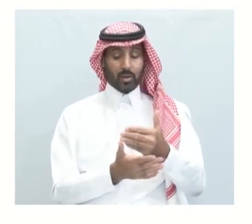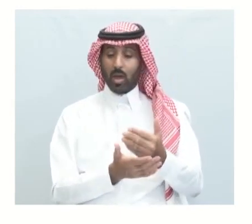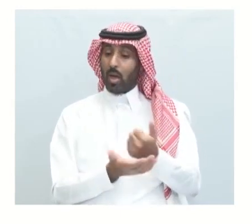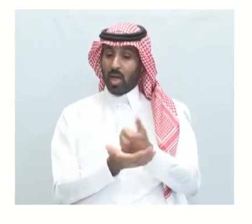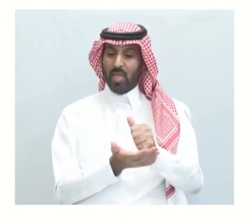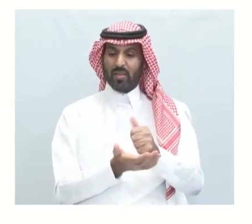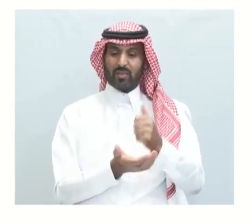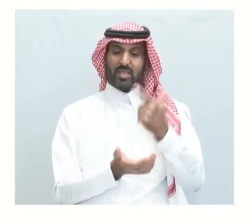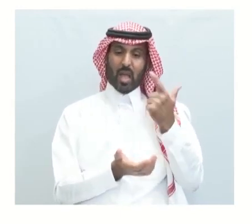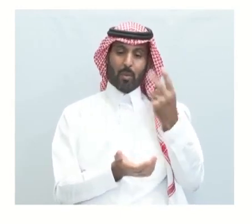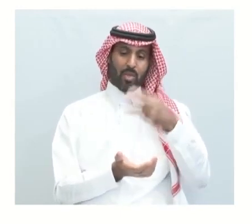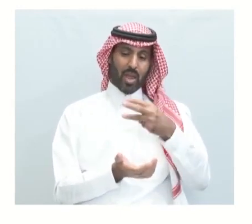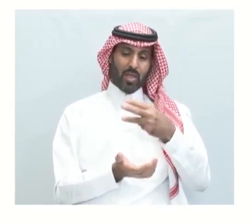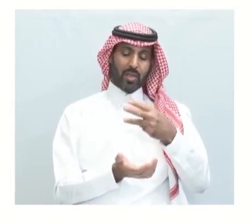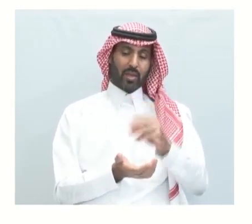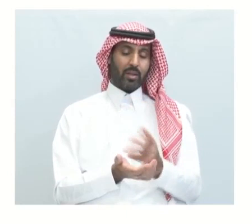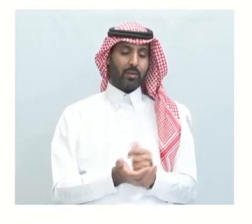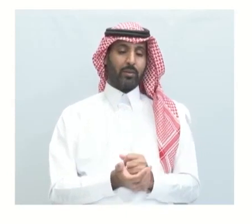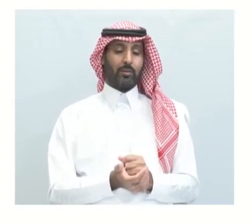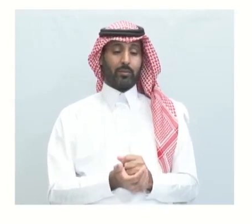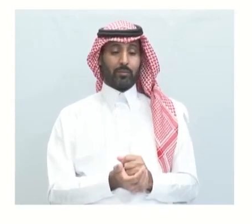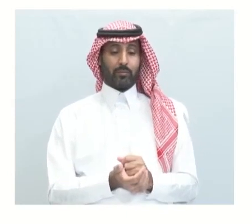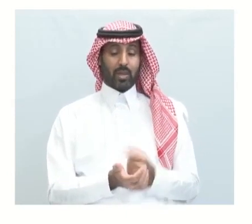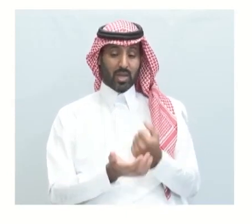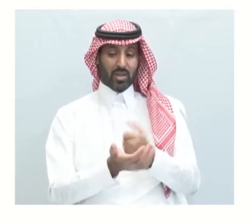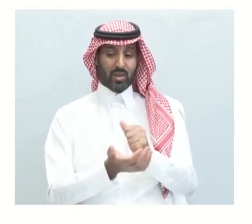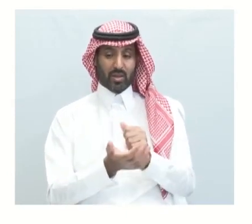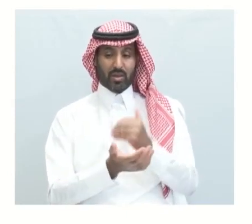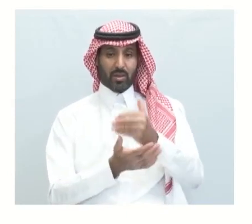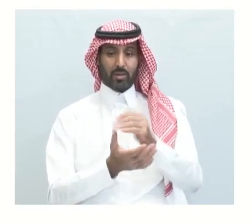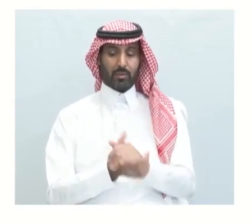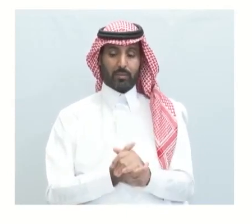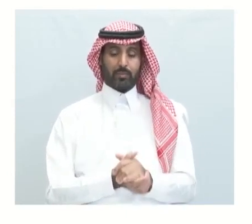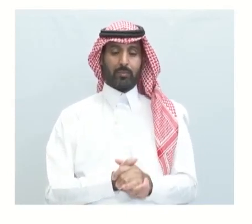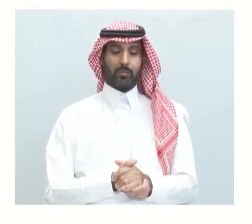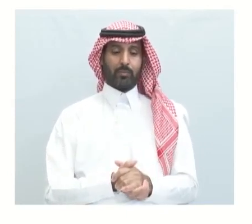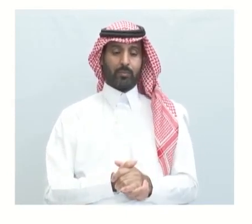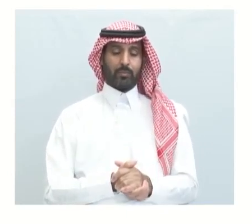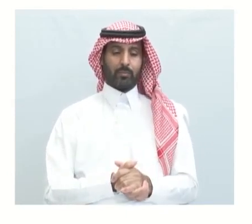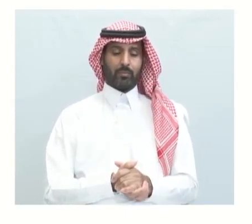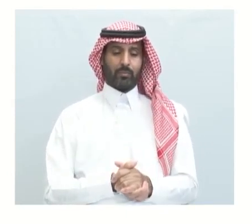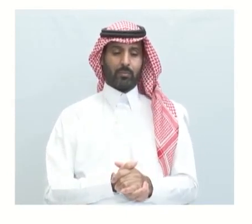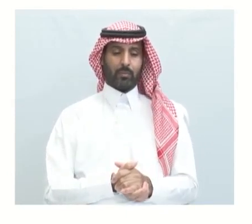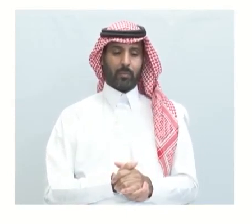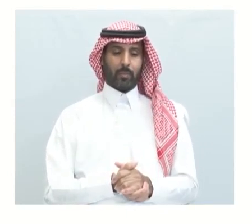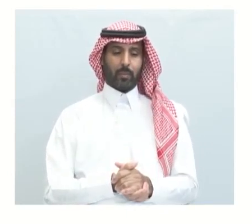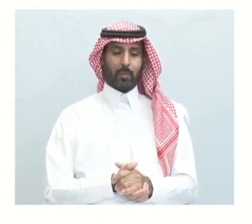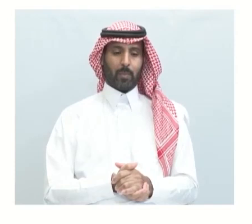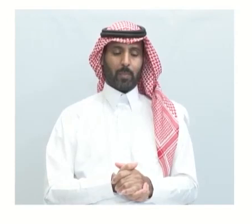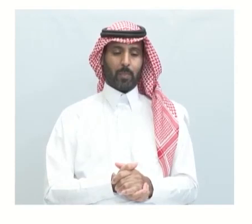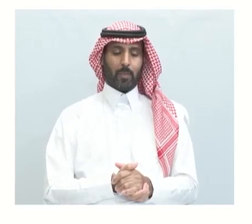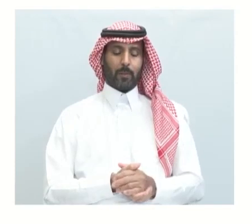المؤشر حقت 12 يؤدي الى 37 الهدف فقط اني اشيل المؤشر هذا واحطه هنا مؤشر 12